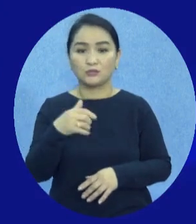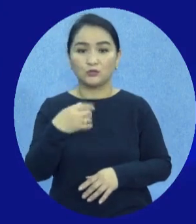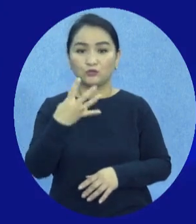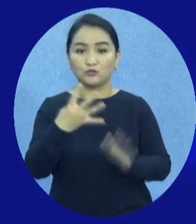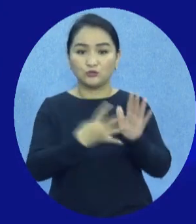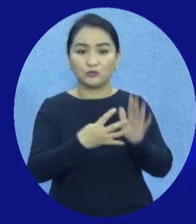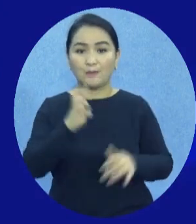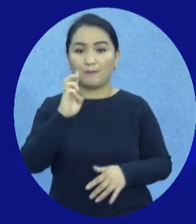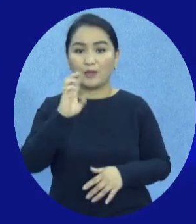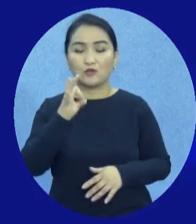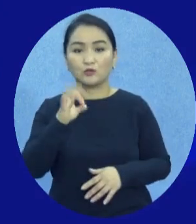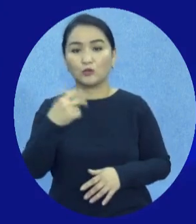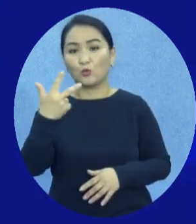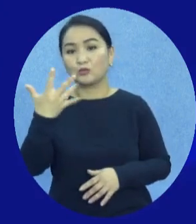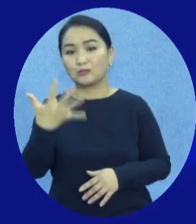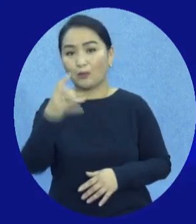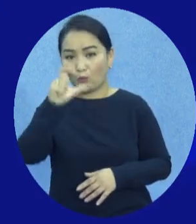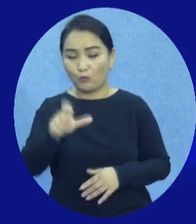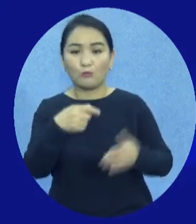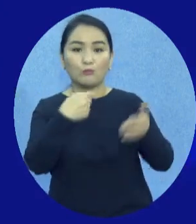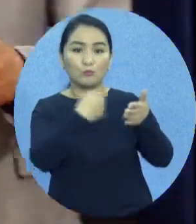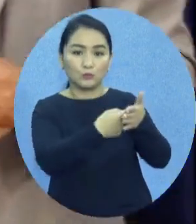тохиолдол бүртгэгдлээ.